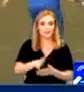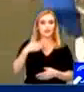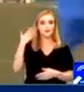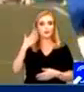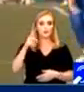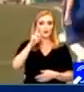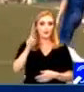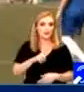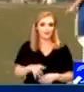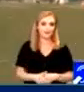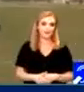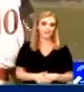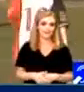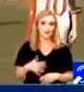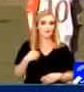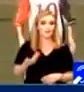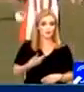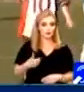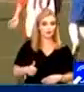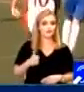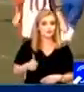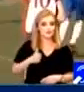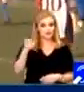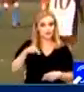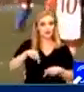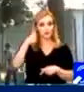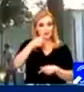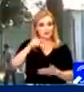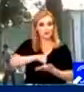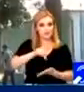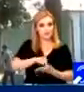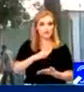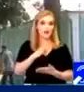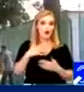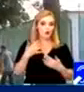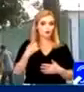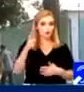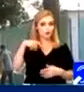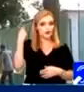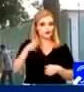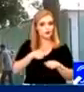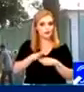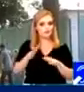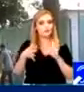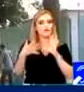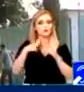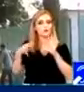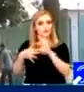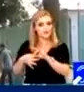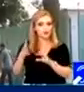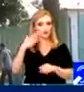Pentru noi, în anul centenarului, este o onoare deosebită să participăm alături de colegii noștri, alături de sportivi de peste prut la o competiție